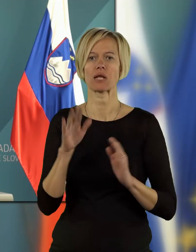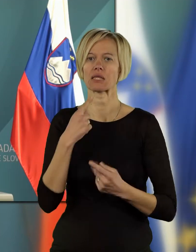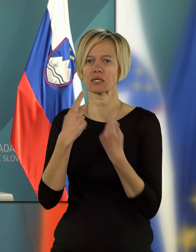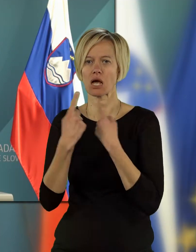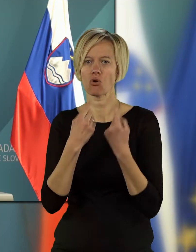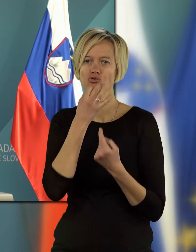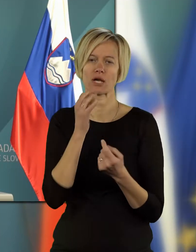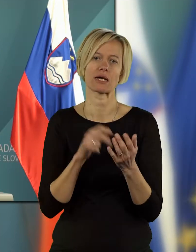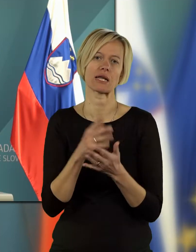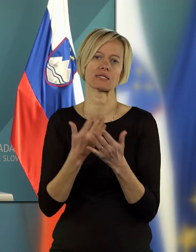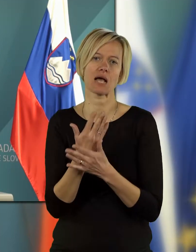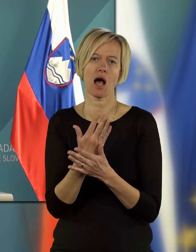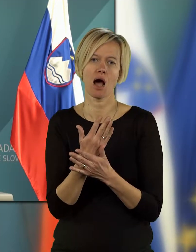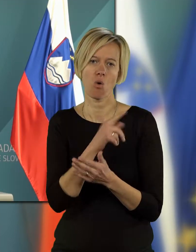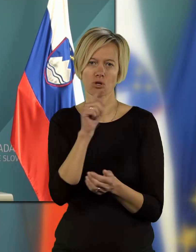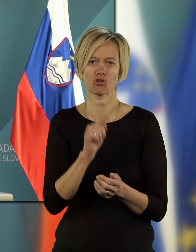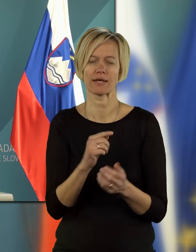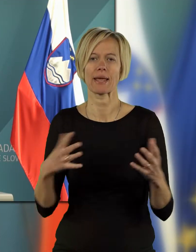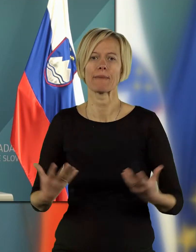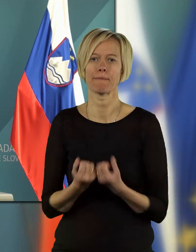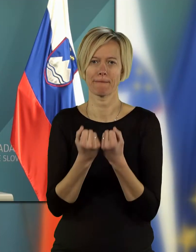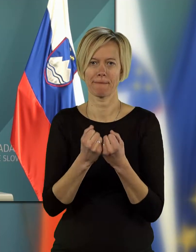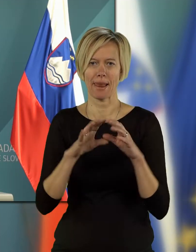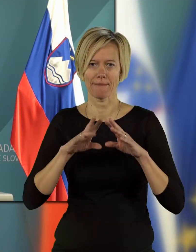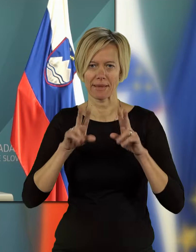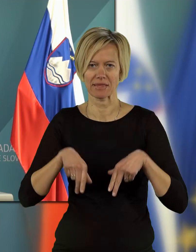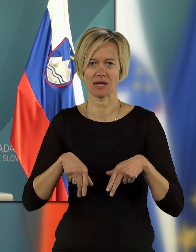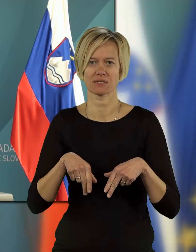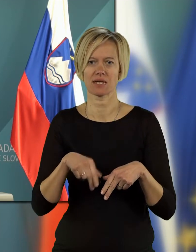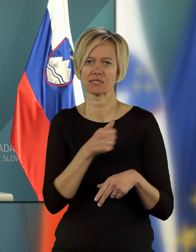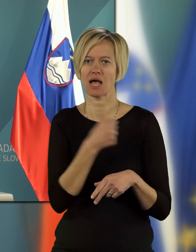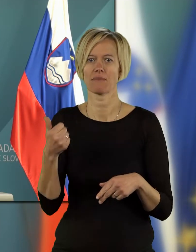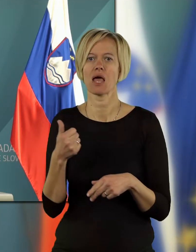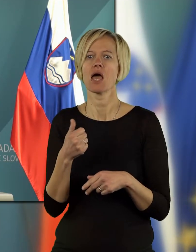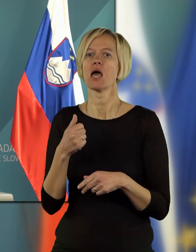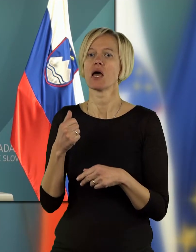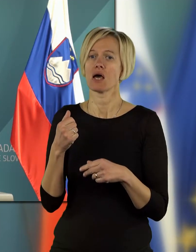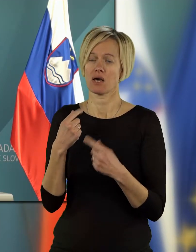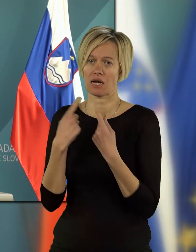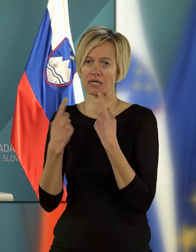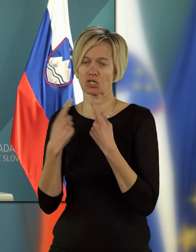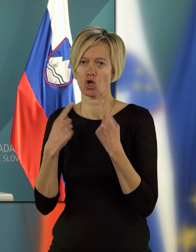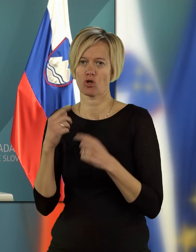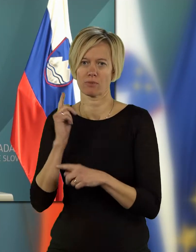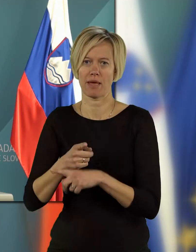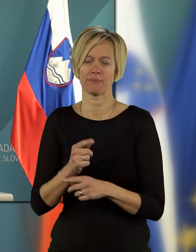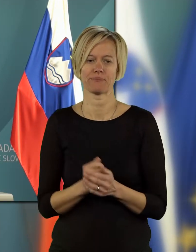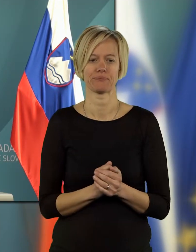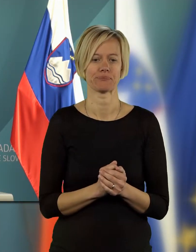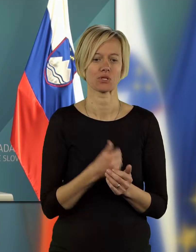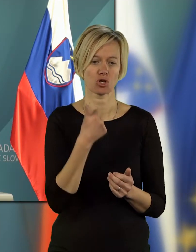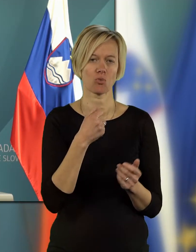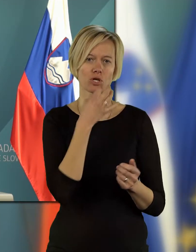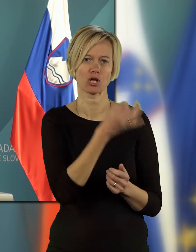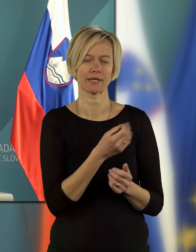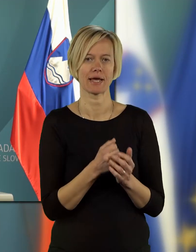dialog, ko gre za implementacijo same arbitražne razsodbe. Izvolite naslednje vprašanje TV